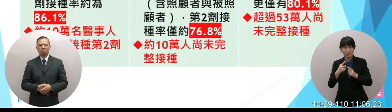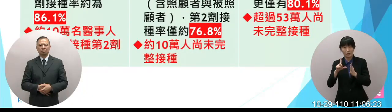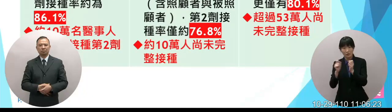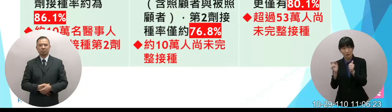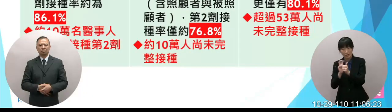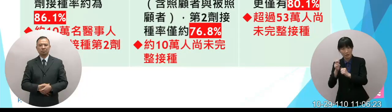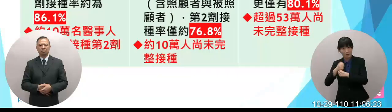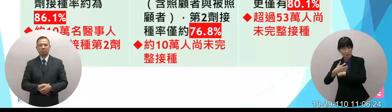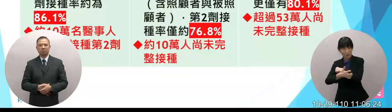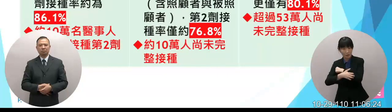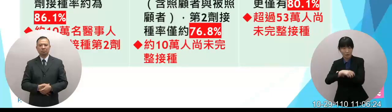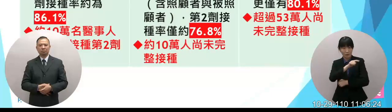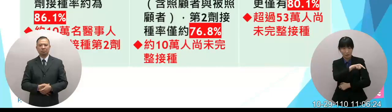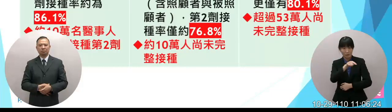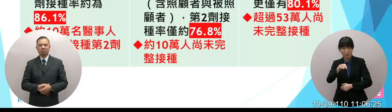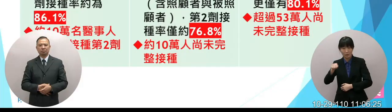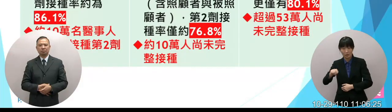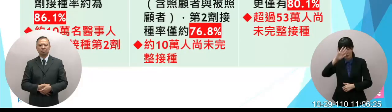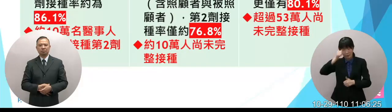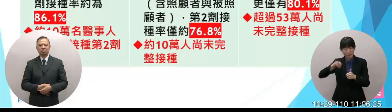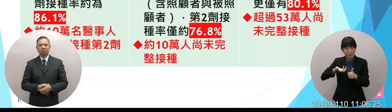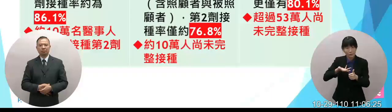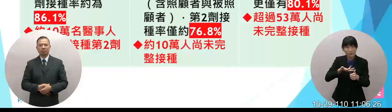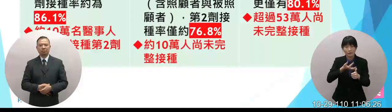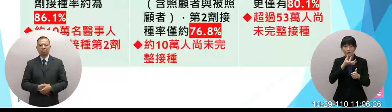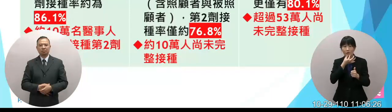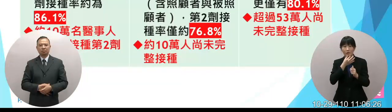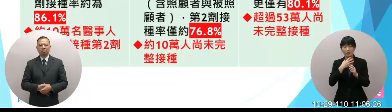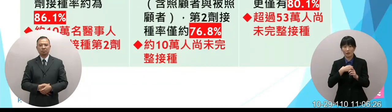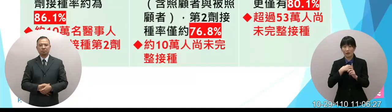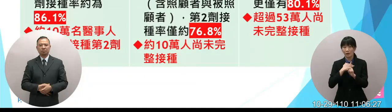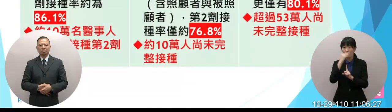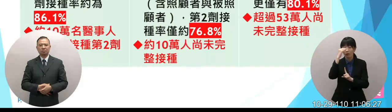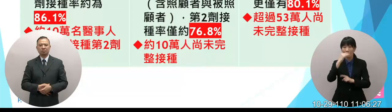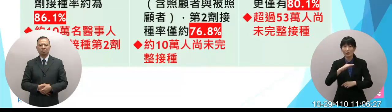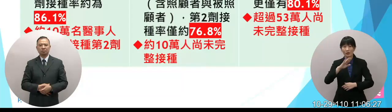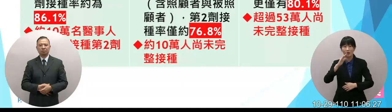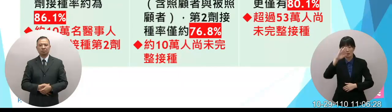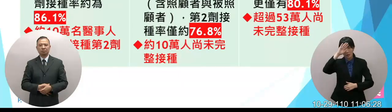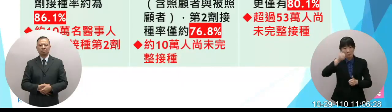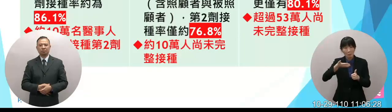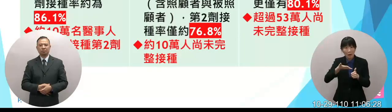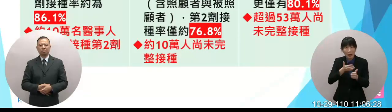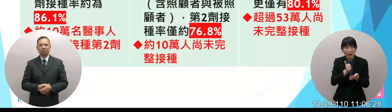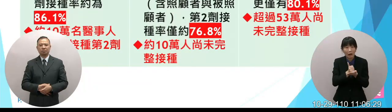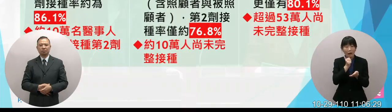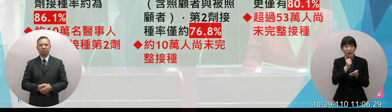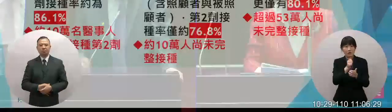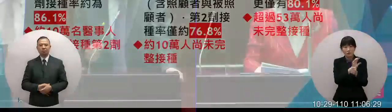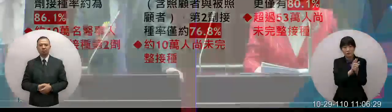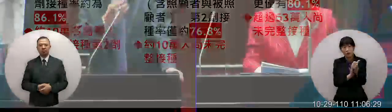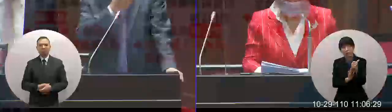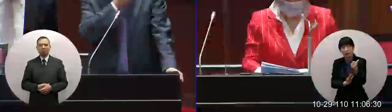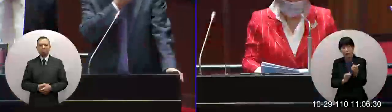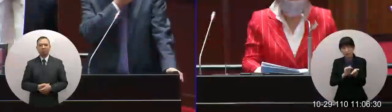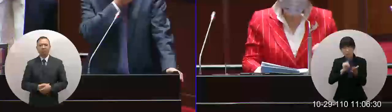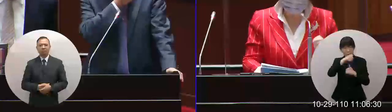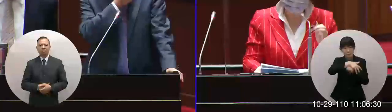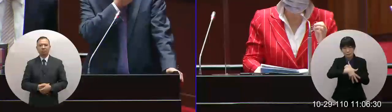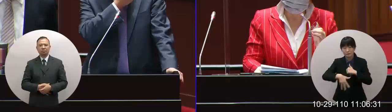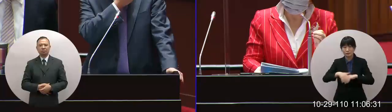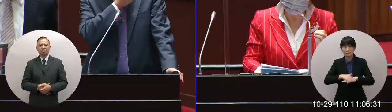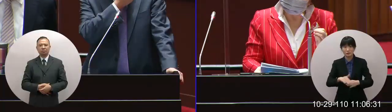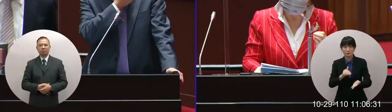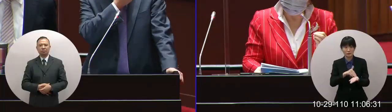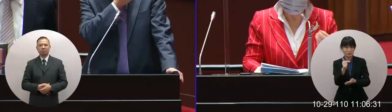他受到感染的风险会比较高。那染病后 对医疗的冲击是比较大的。医师